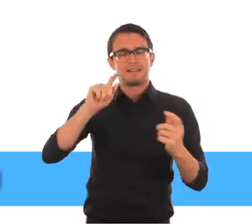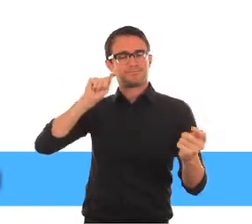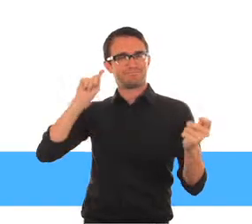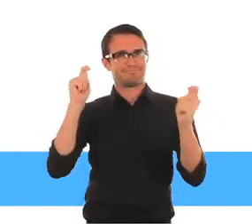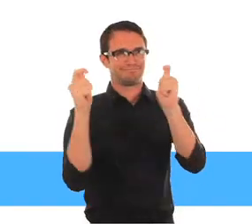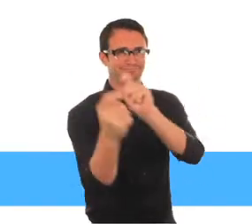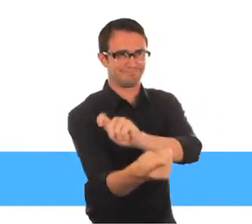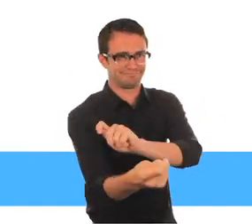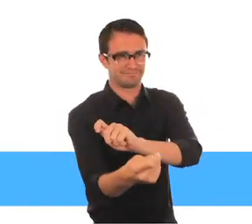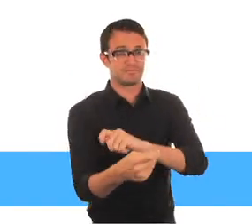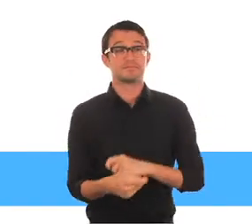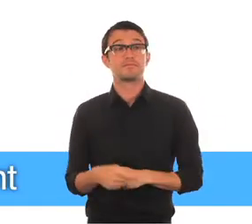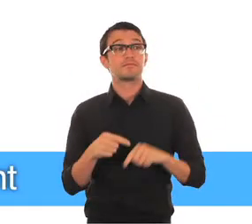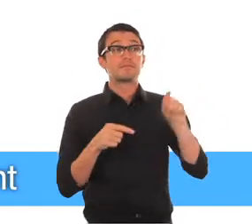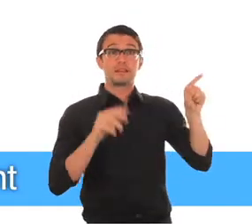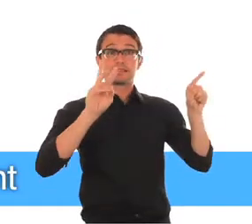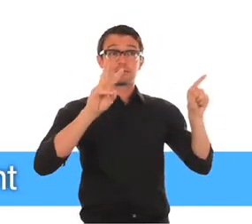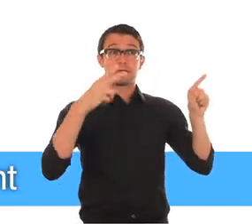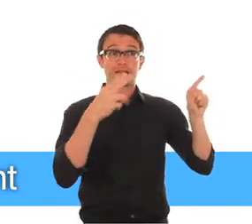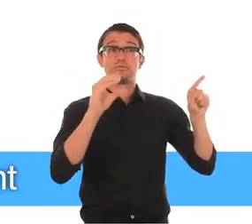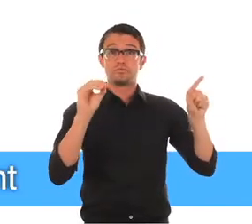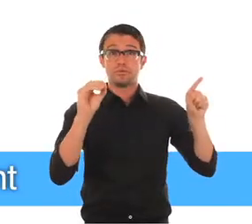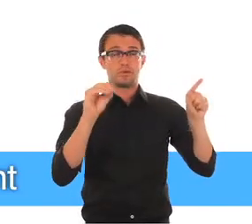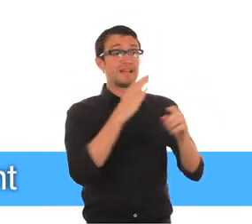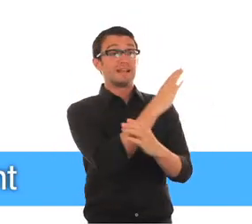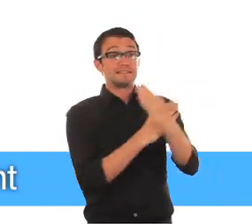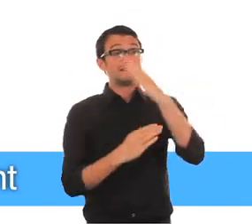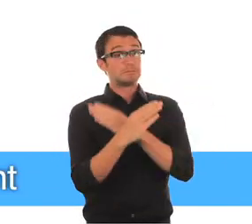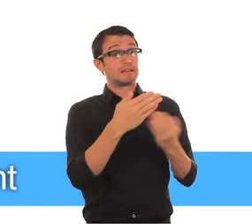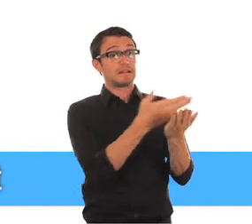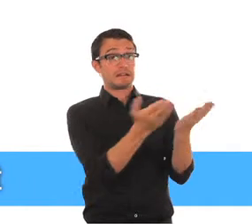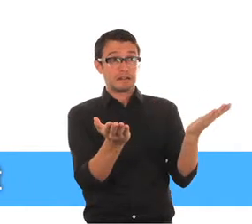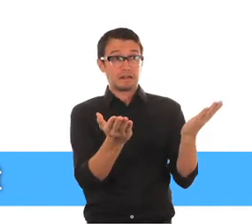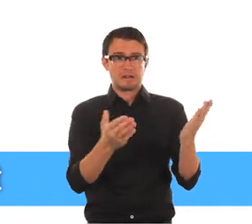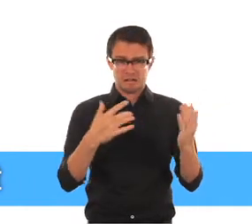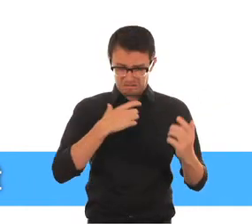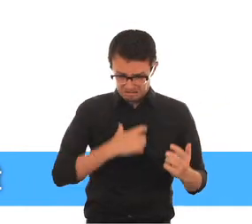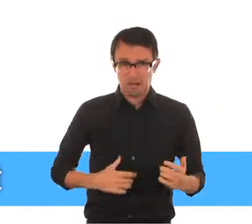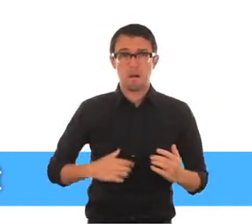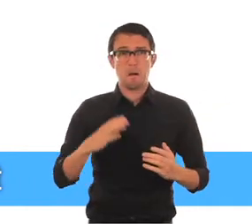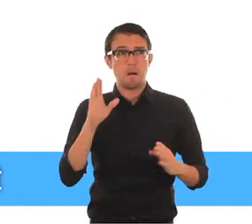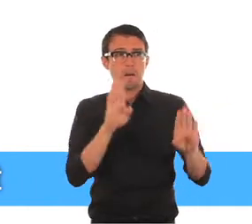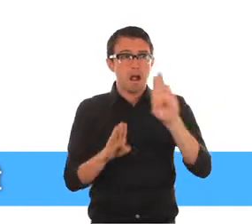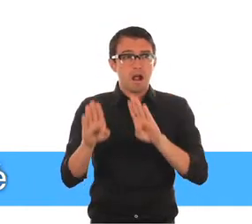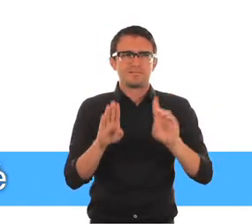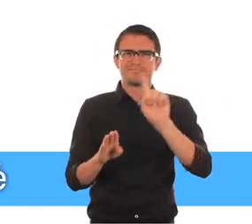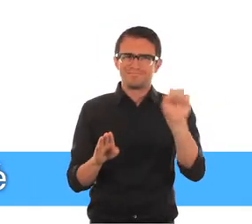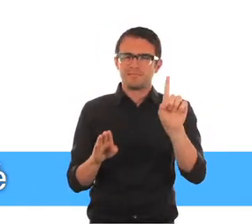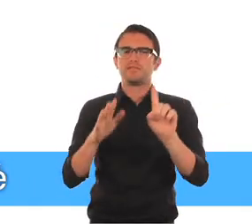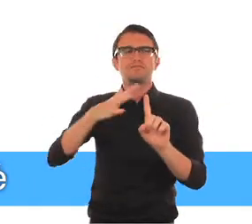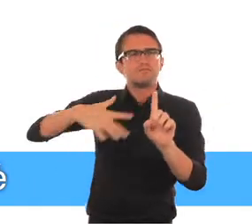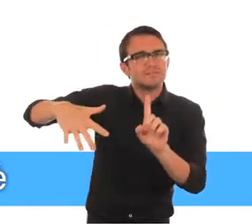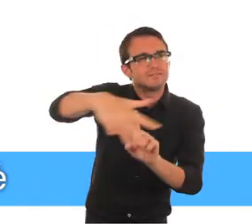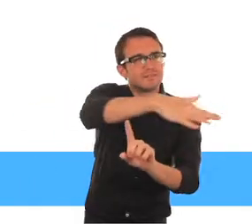évolué au fil du temps. Selon l'OMS, le handicap n'est ni purement biologique ni purement social, mais plutôt l'interaction entre des